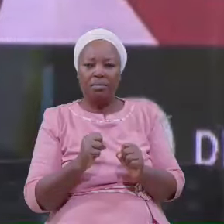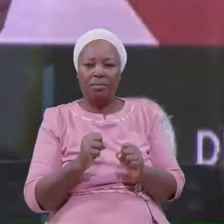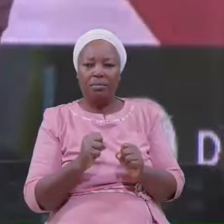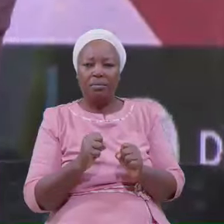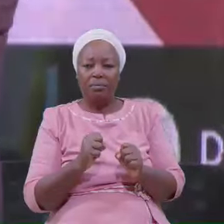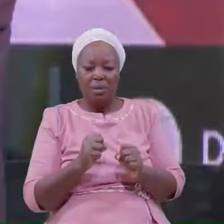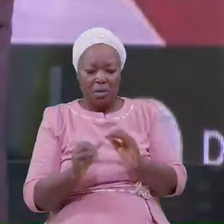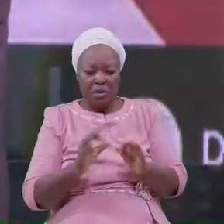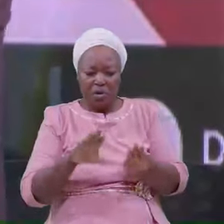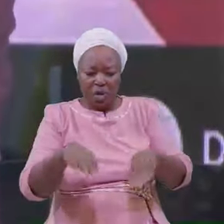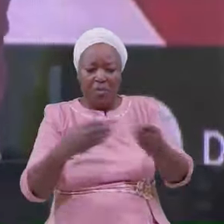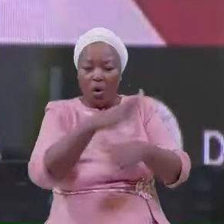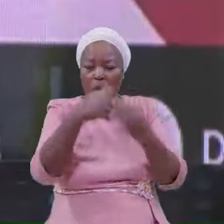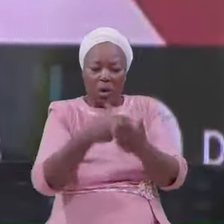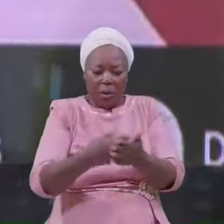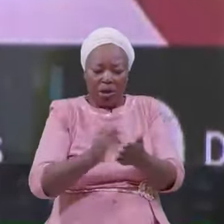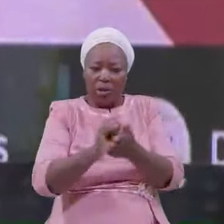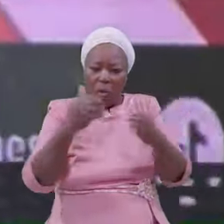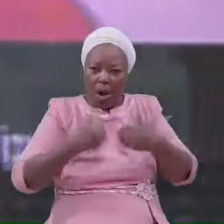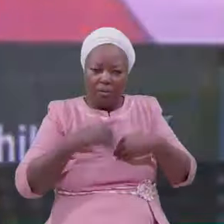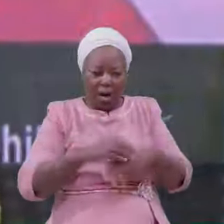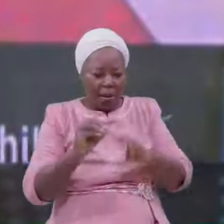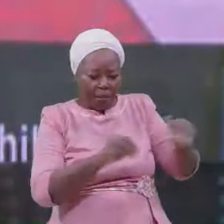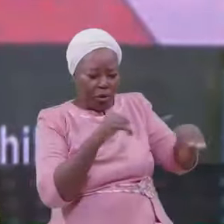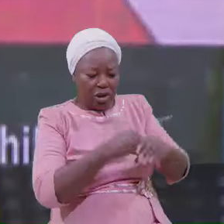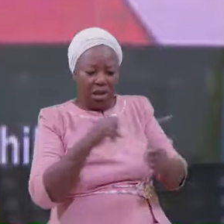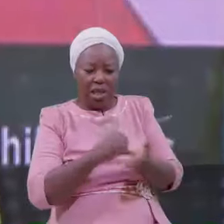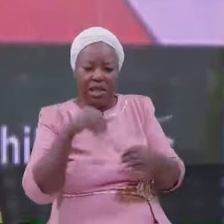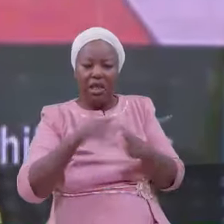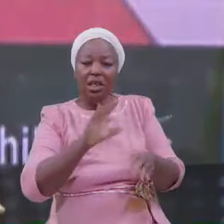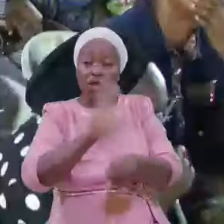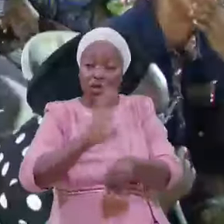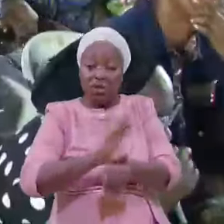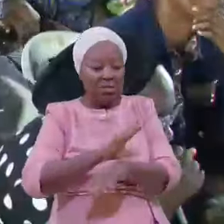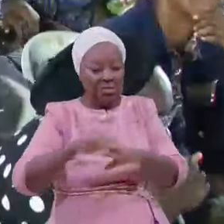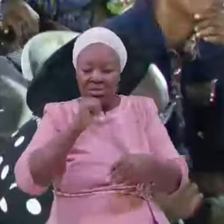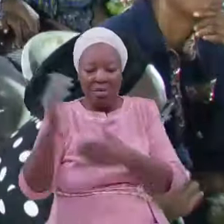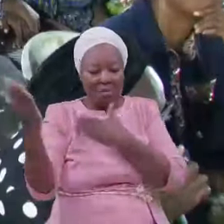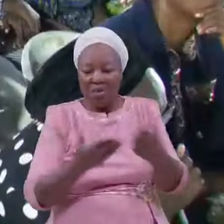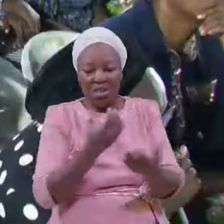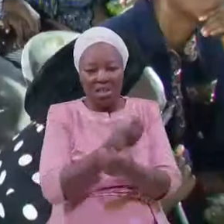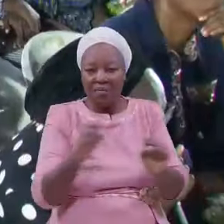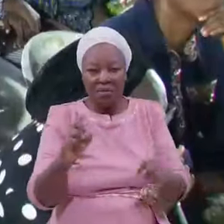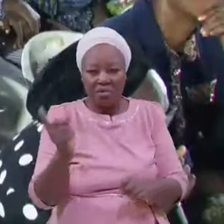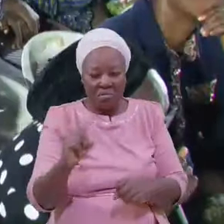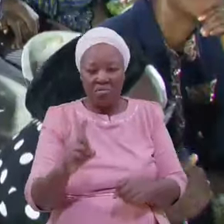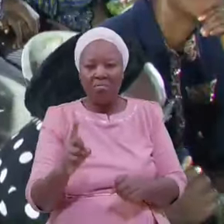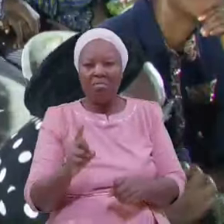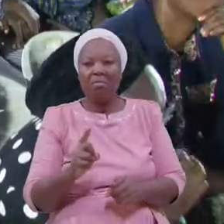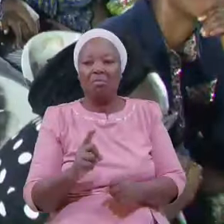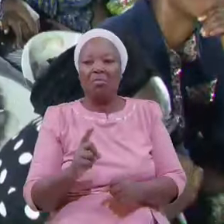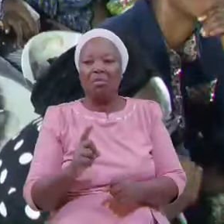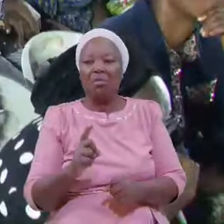have and putting it in a church does not bring salvation. Kahit na anong simbahan pa ang pasukan mo, hindi